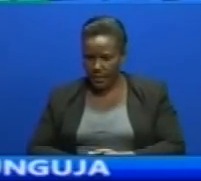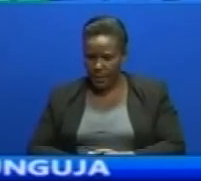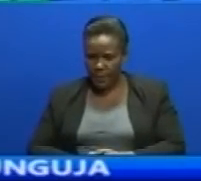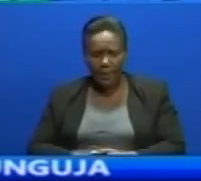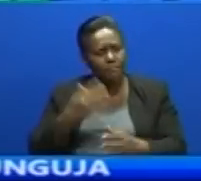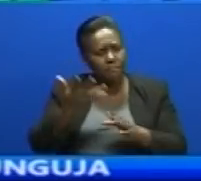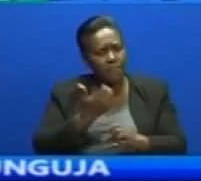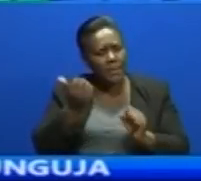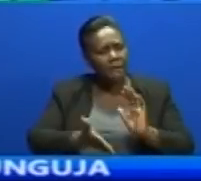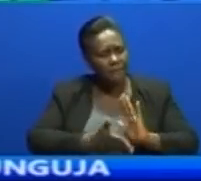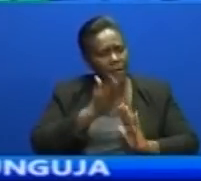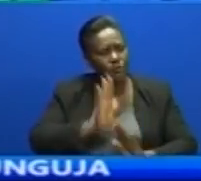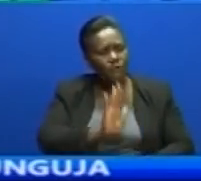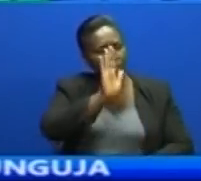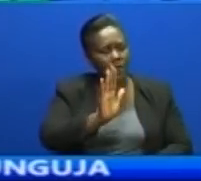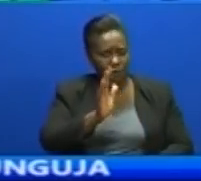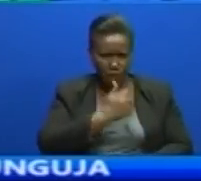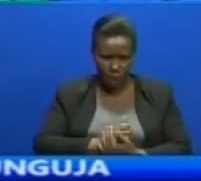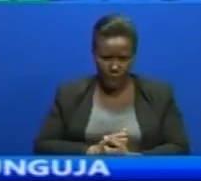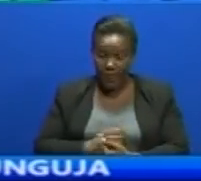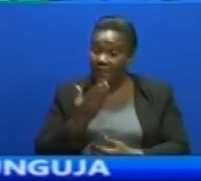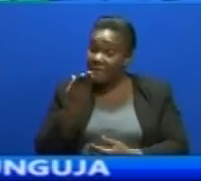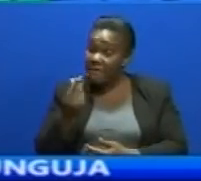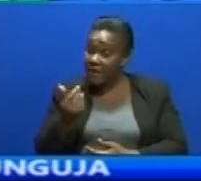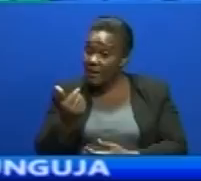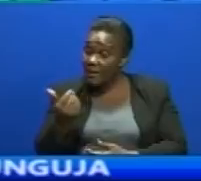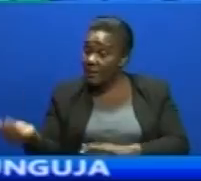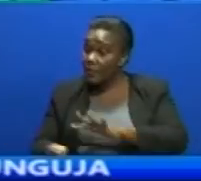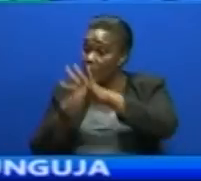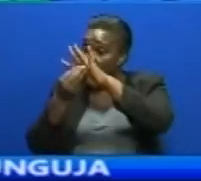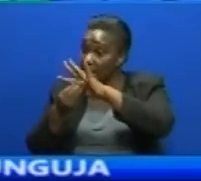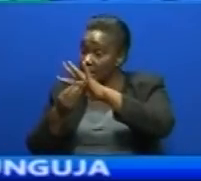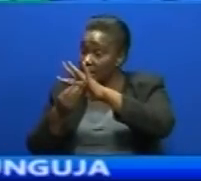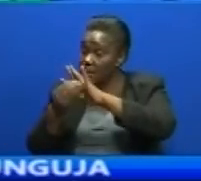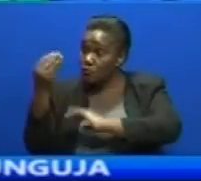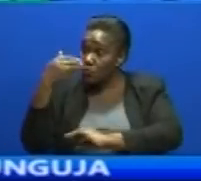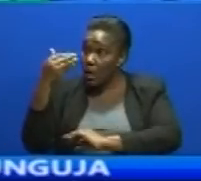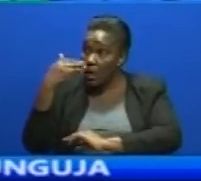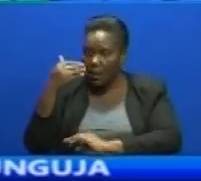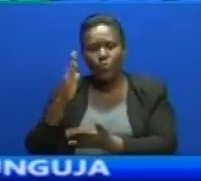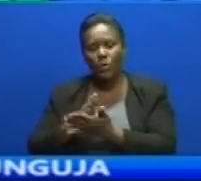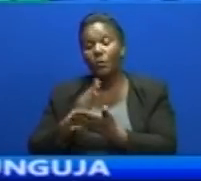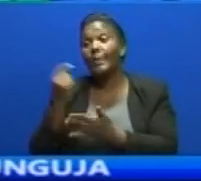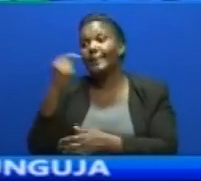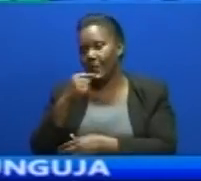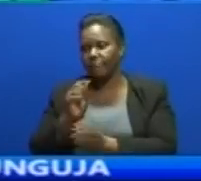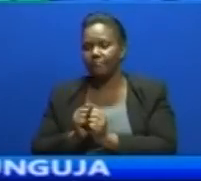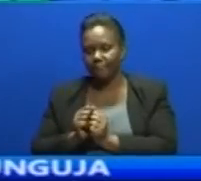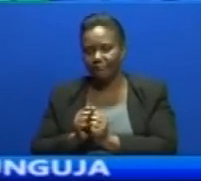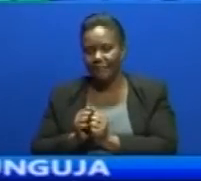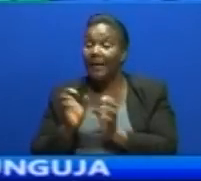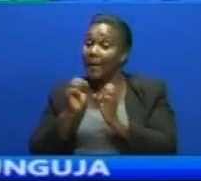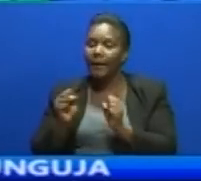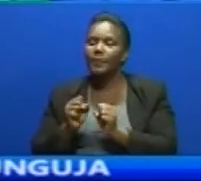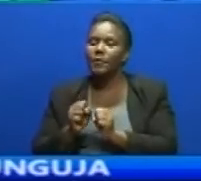mapato. Pesa hizi za kutoka nje zinaweza zikawa tano, lakini hakuna chakula.